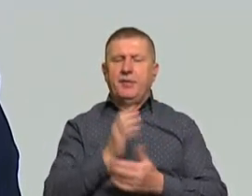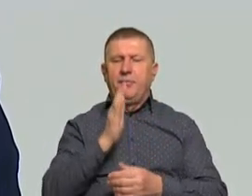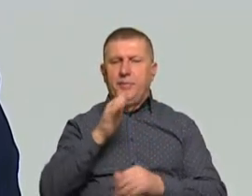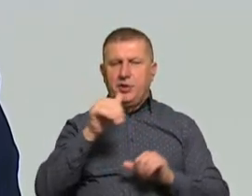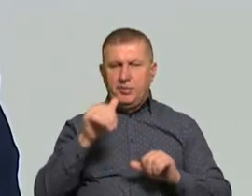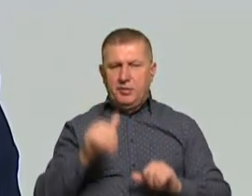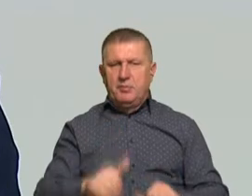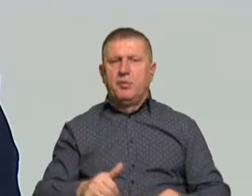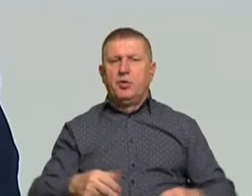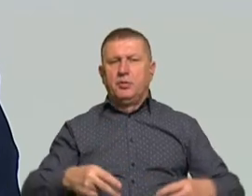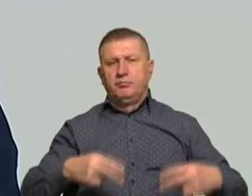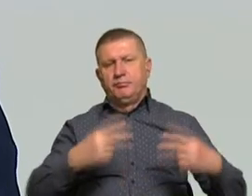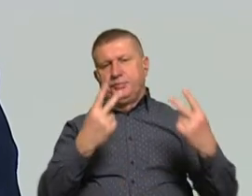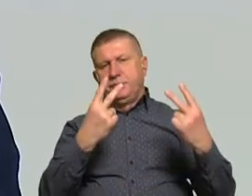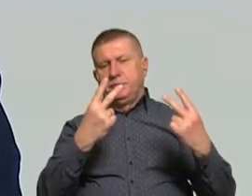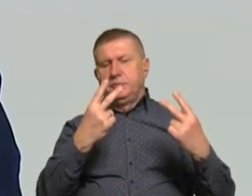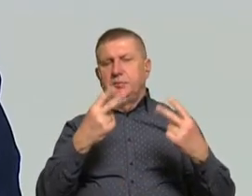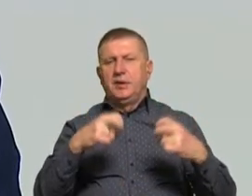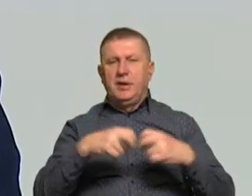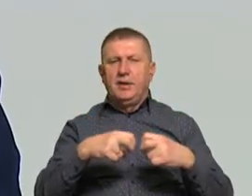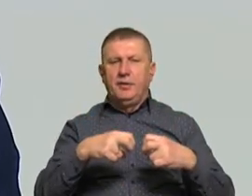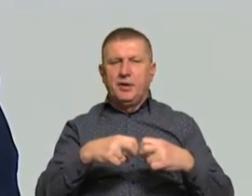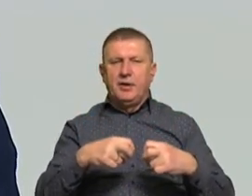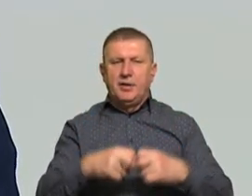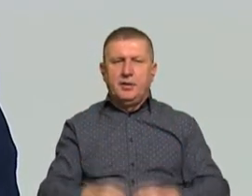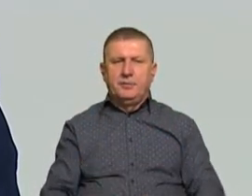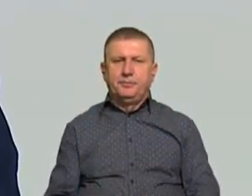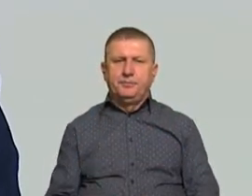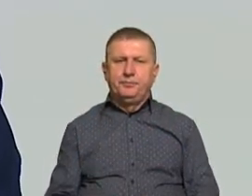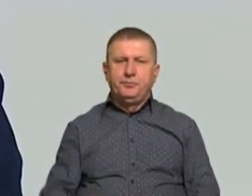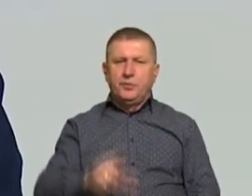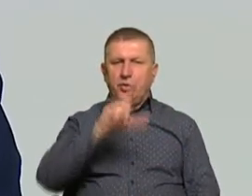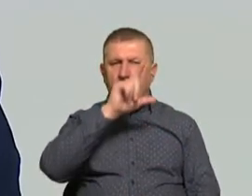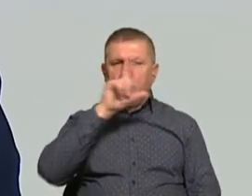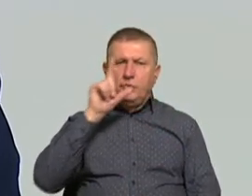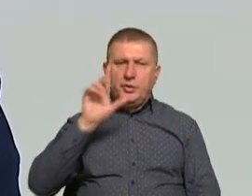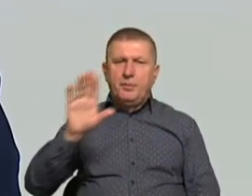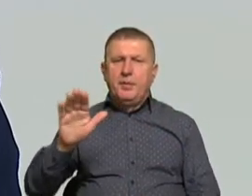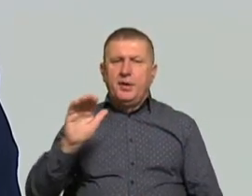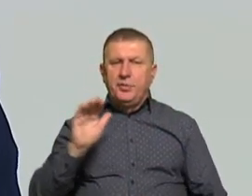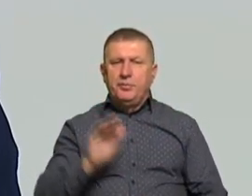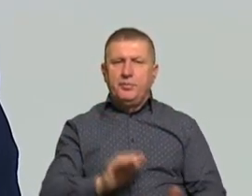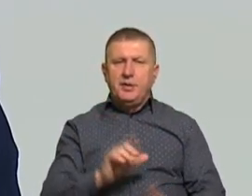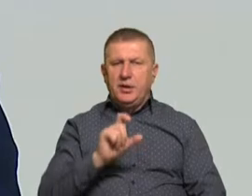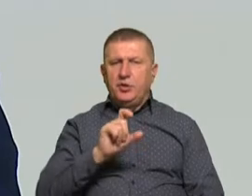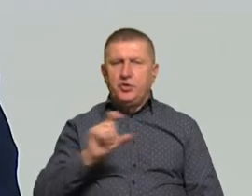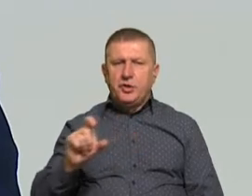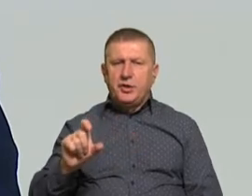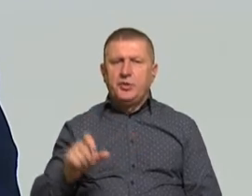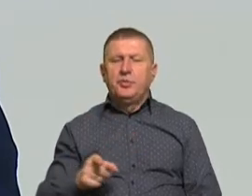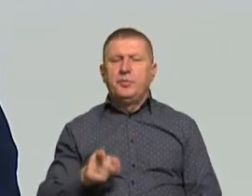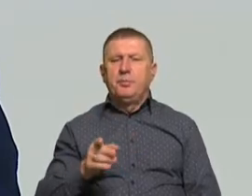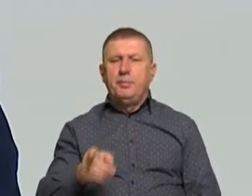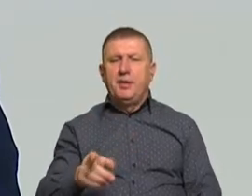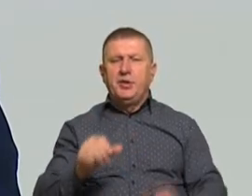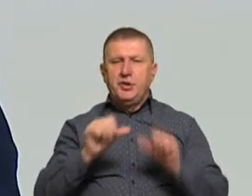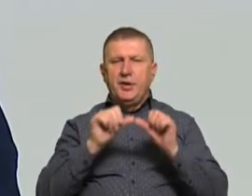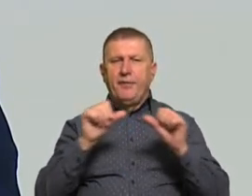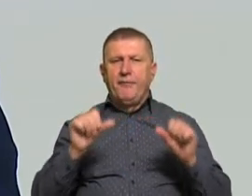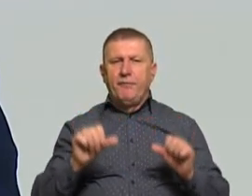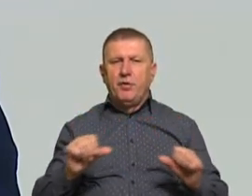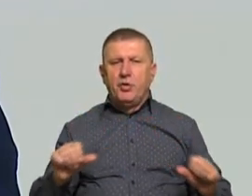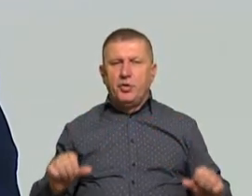pomocą narzędzi informatycznych, bo takie tego czasu wymagają. Ludzie też mają czasami mniej czasu. Taka forma będzie, myślę, wygodna